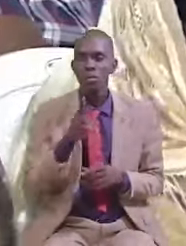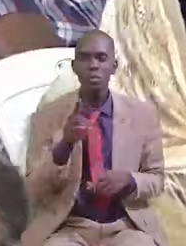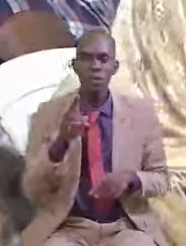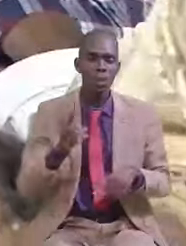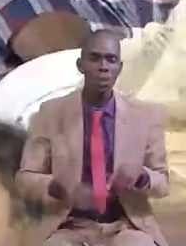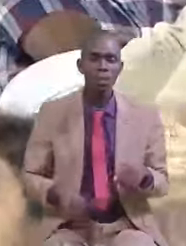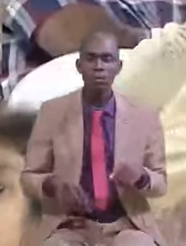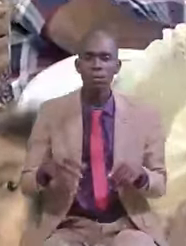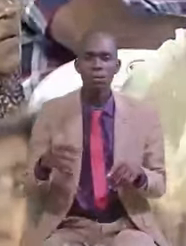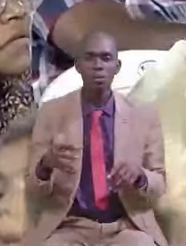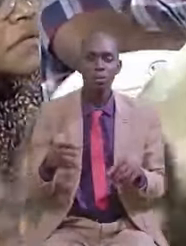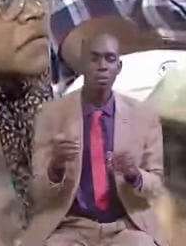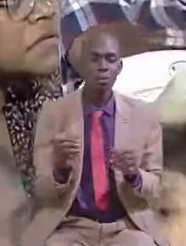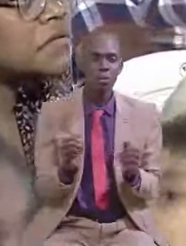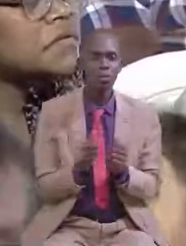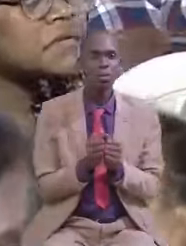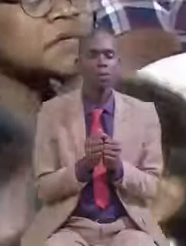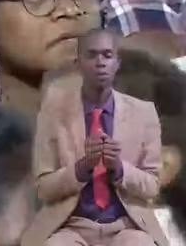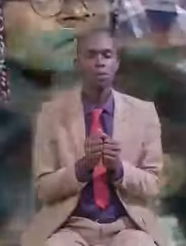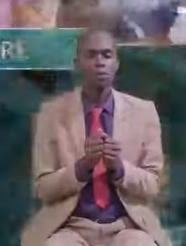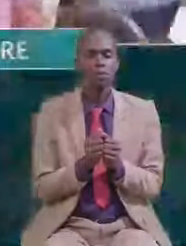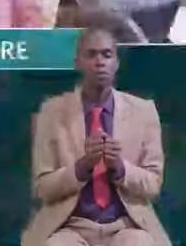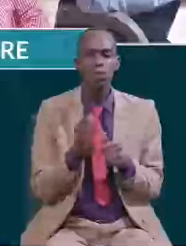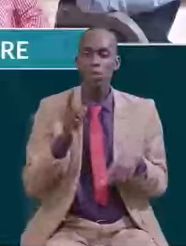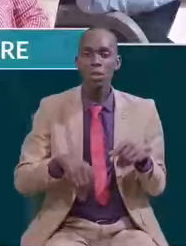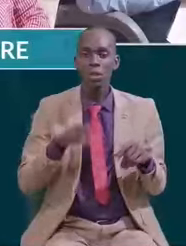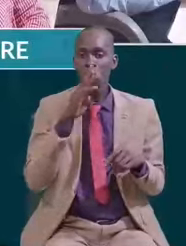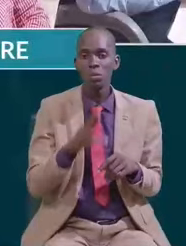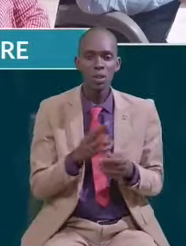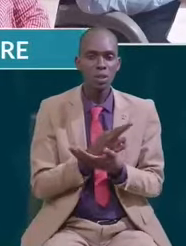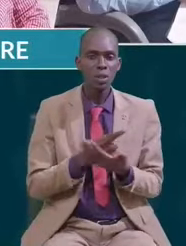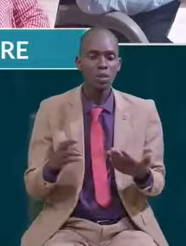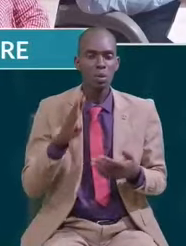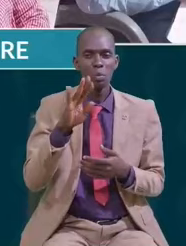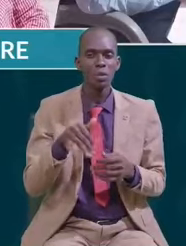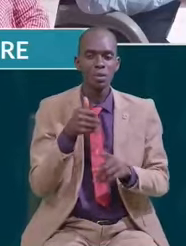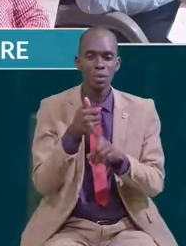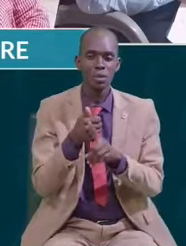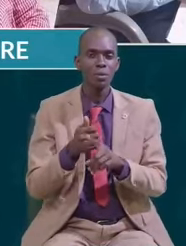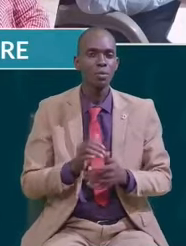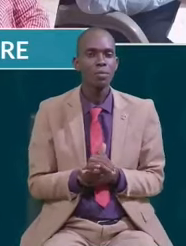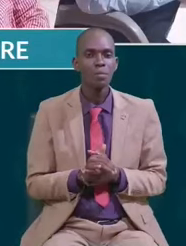Vous pouvez prendre toutes les décisions de ce monde sans jamais être juste.